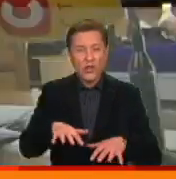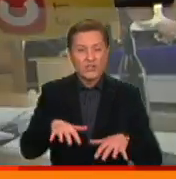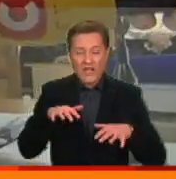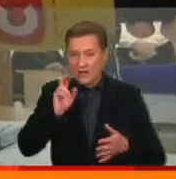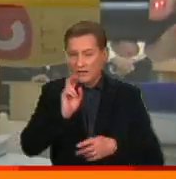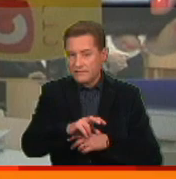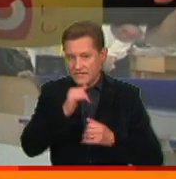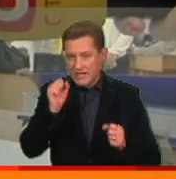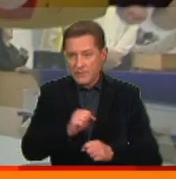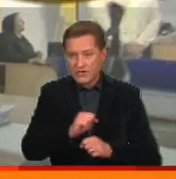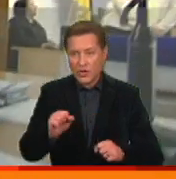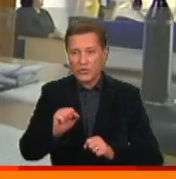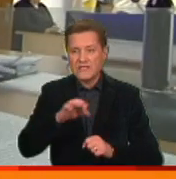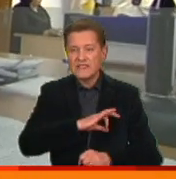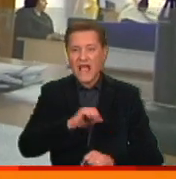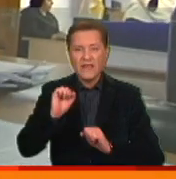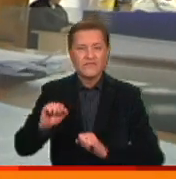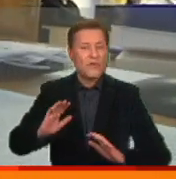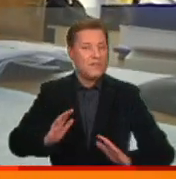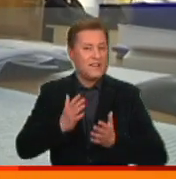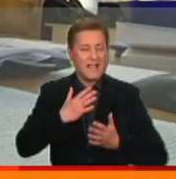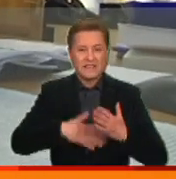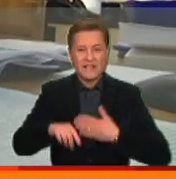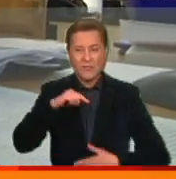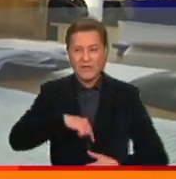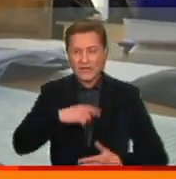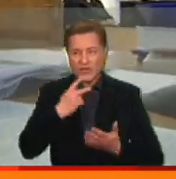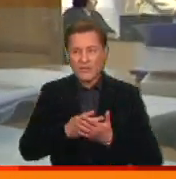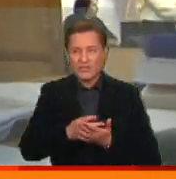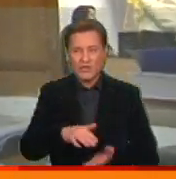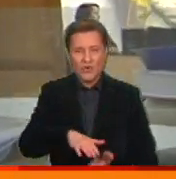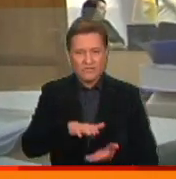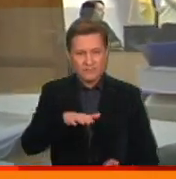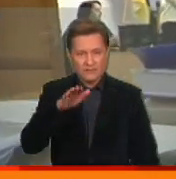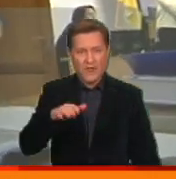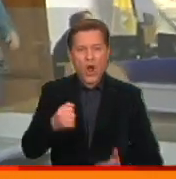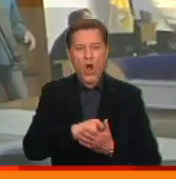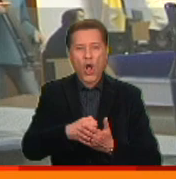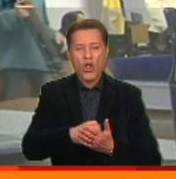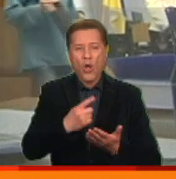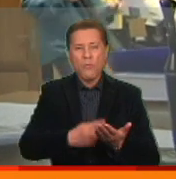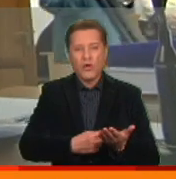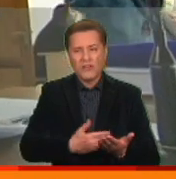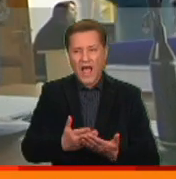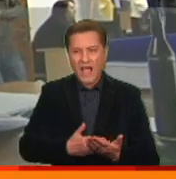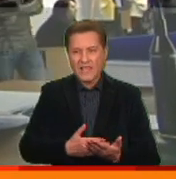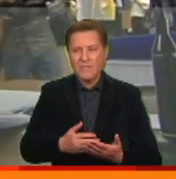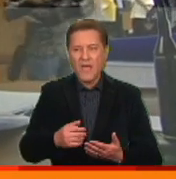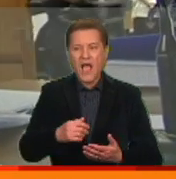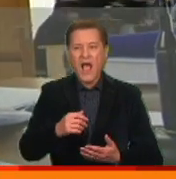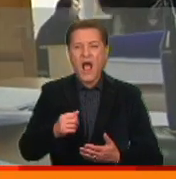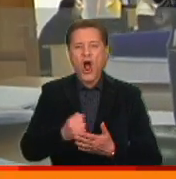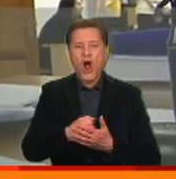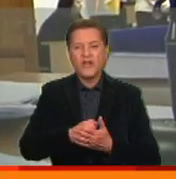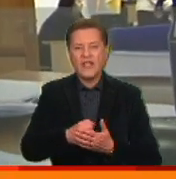проштовхнутися. Захисники Януковича у піднесеному настрої демонструють величезні теки з клопотаннями. Це матеріали, ходатайства,